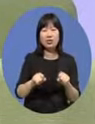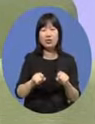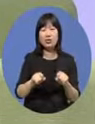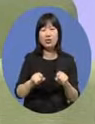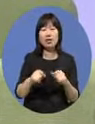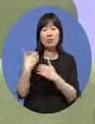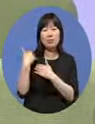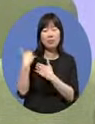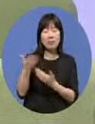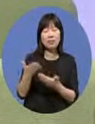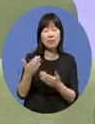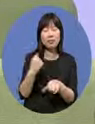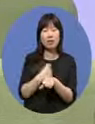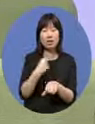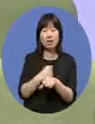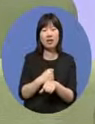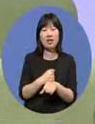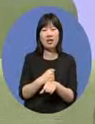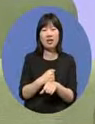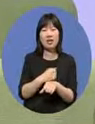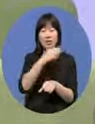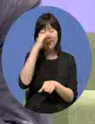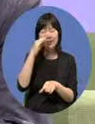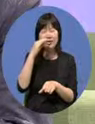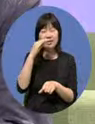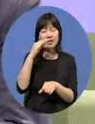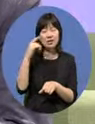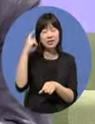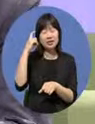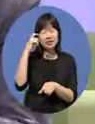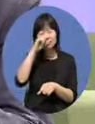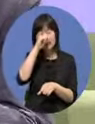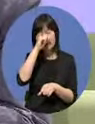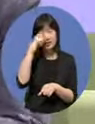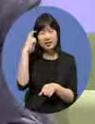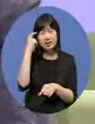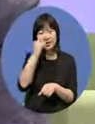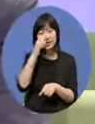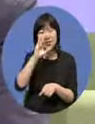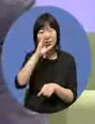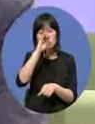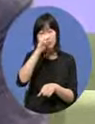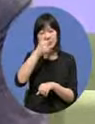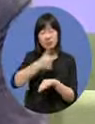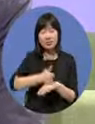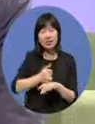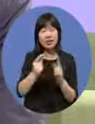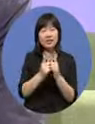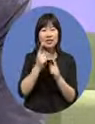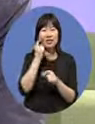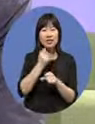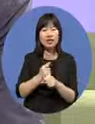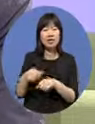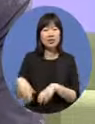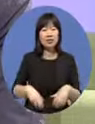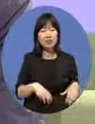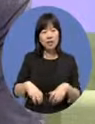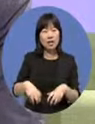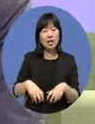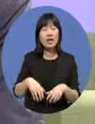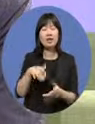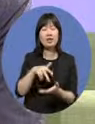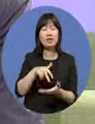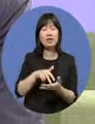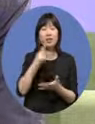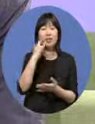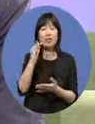것을 방조 아닌 방조를 하신 그 올바른 선의는 가지고 있으나 올바르게 결과를 내지 못하는 우유부단한 상태의